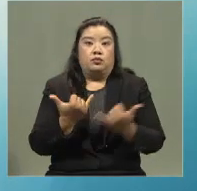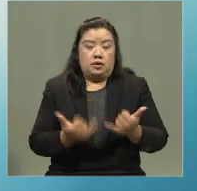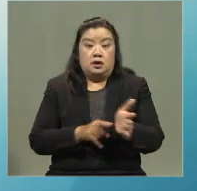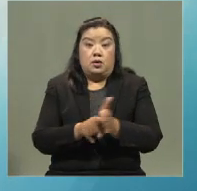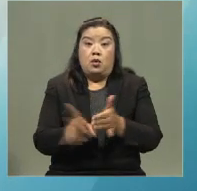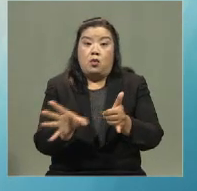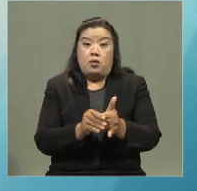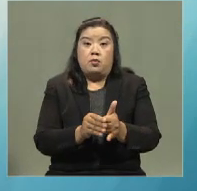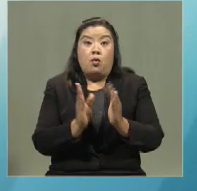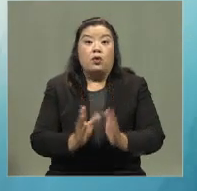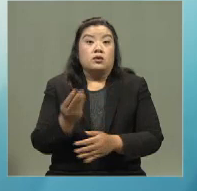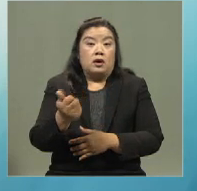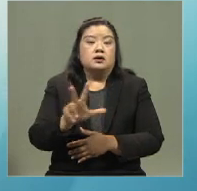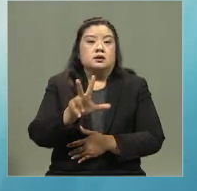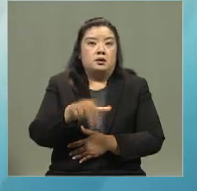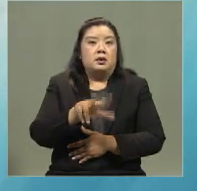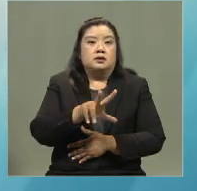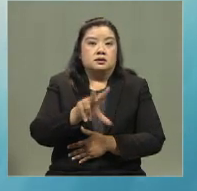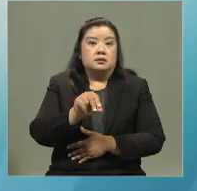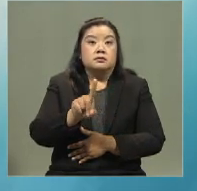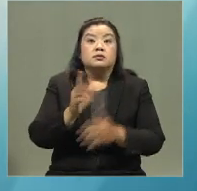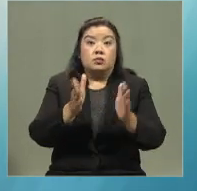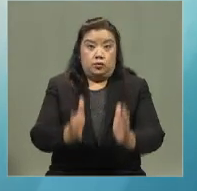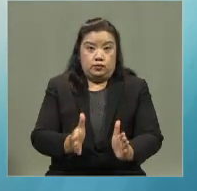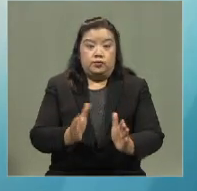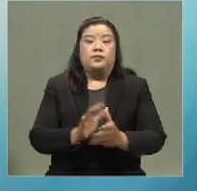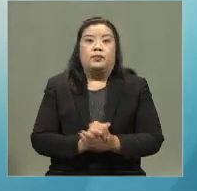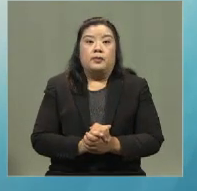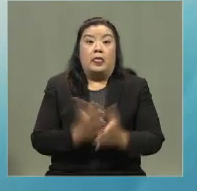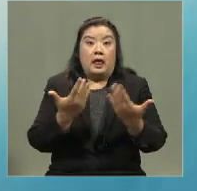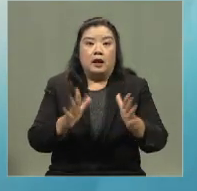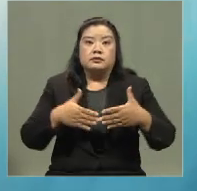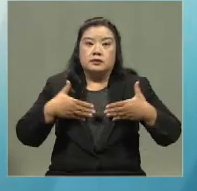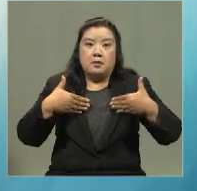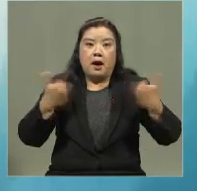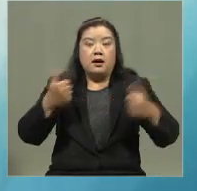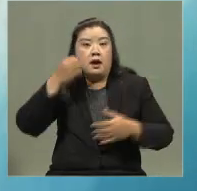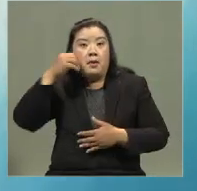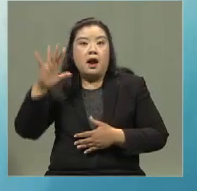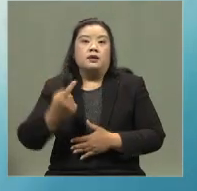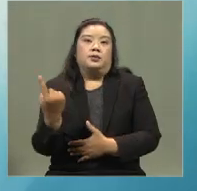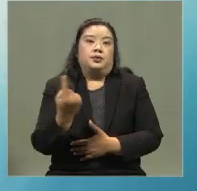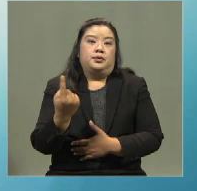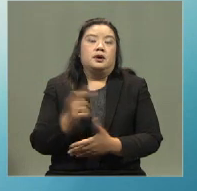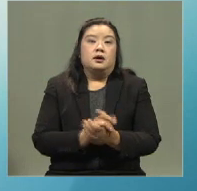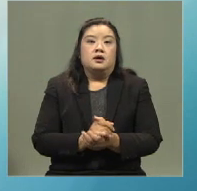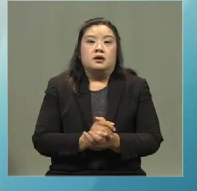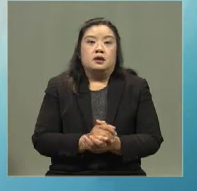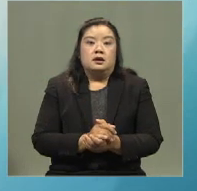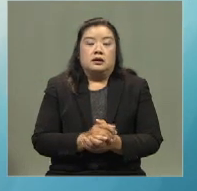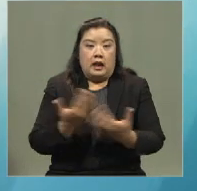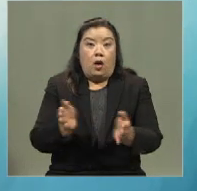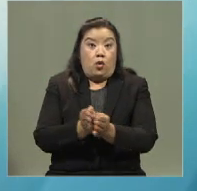รายครับสำหรับวันนี้ทำให้ตัวเลขยืนยันสะสมอยู่ที่ที่3,000 31รายผู้ป่วยหายเพิ่มขึ้น 1คนนะครับ 1รายอยู่ที่